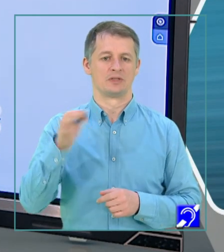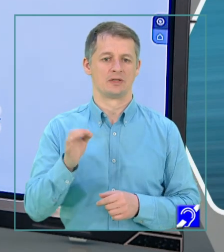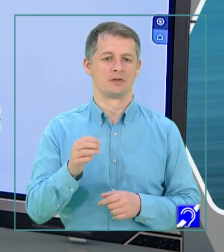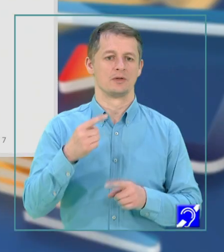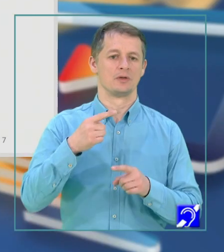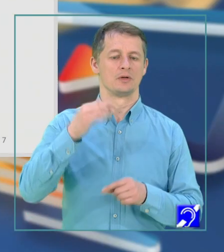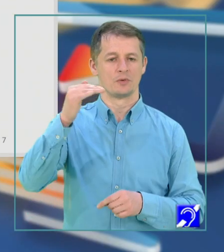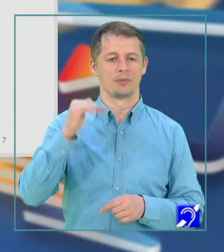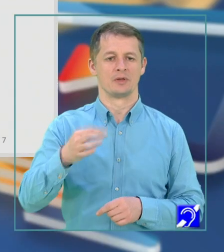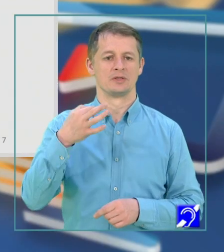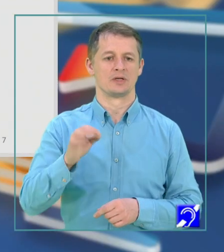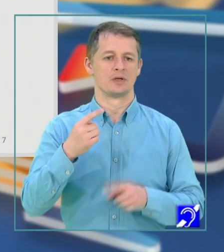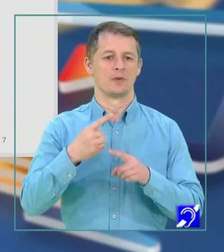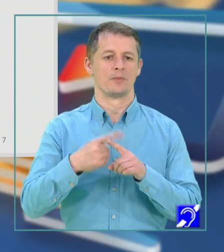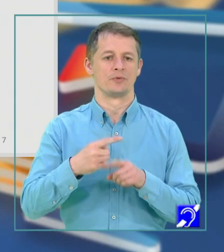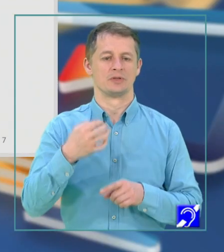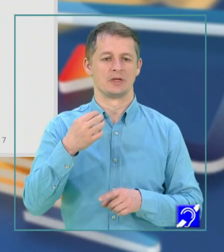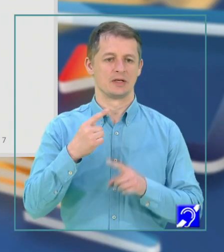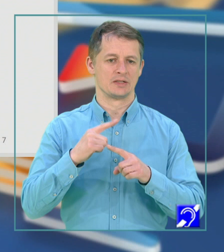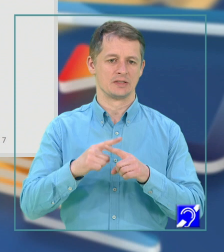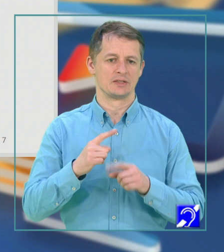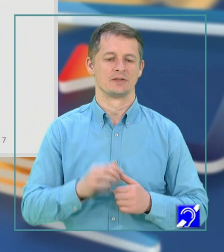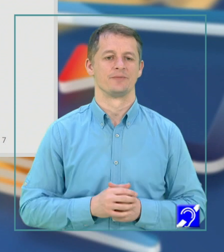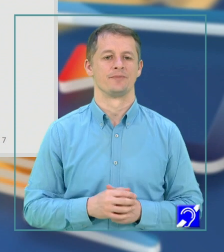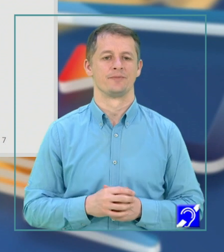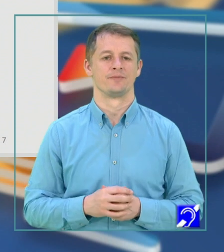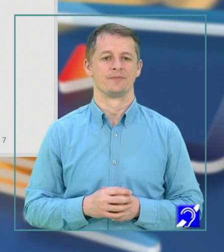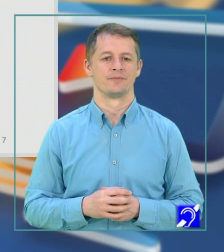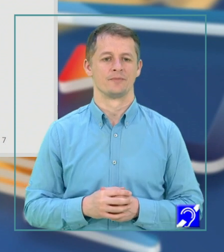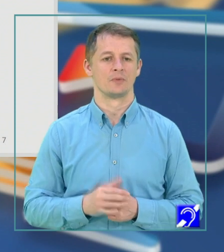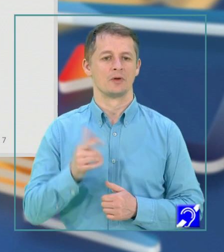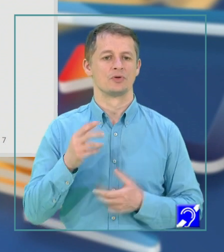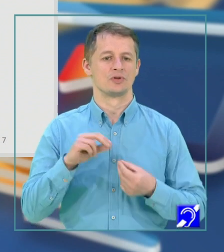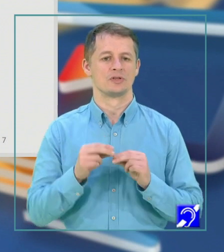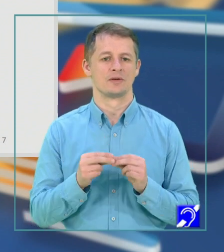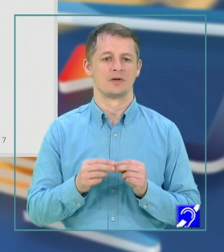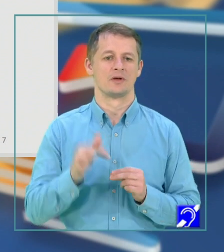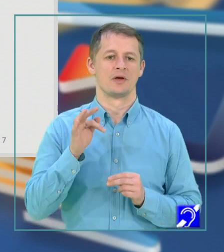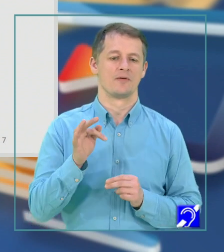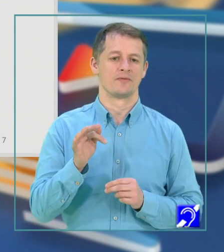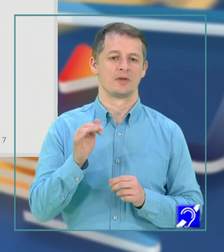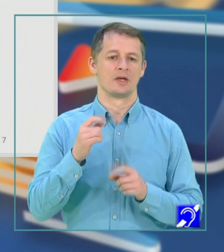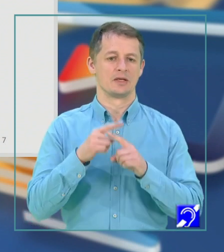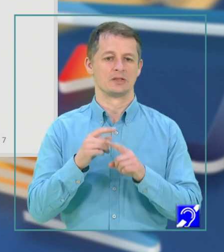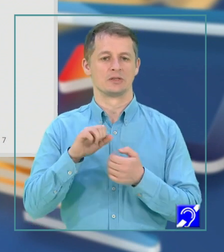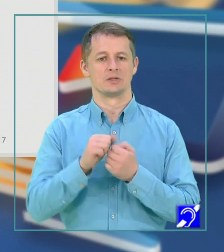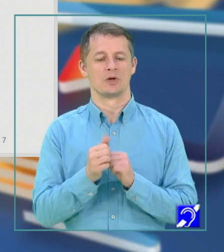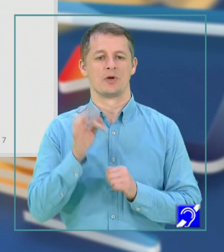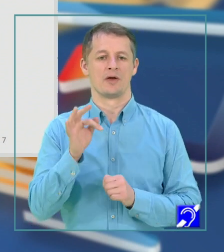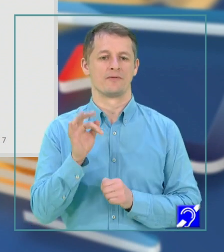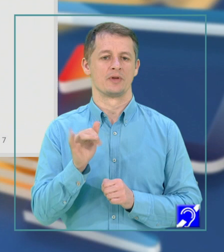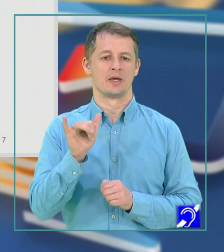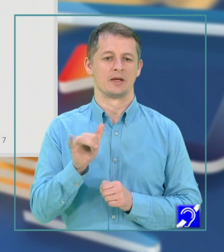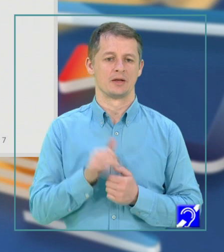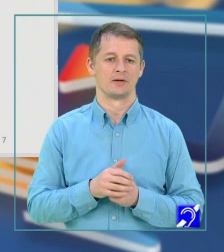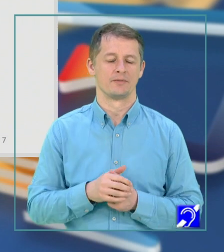cu 10 minus y supra 10 plus y, ceea ce înseamnă f de x ori f de y, indiferent cine ar fi elementele x